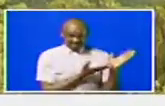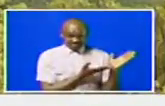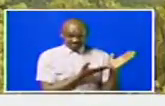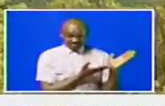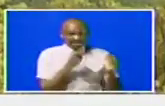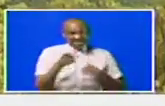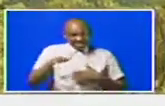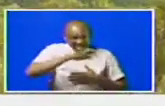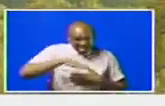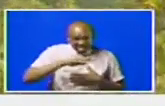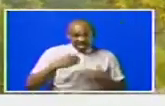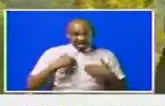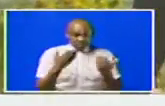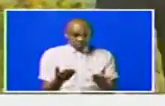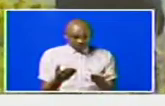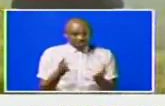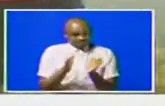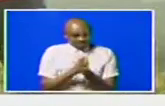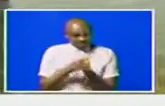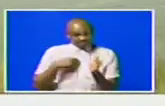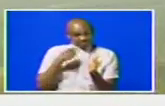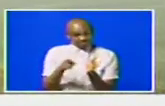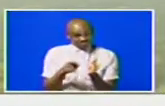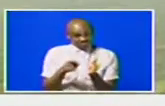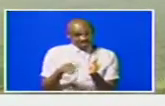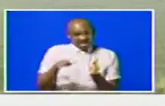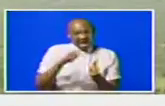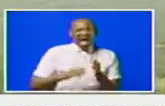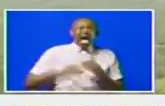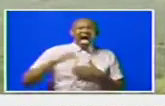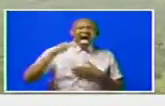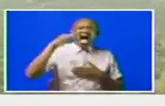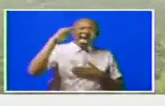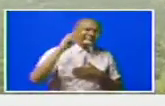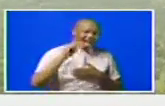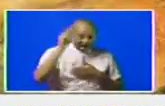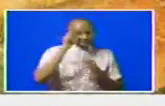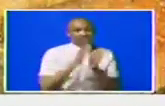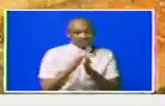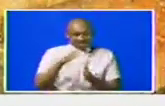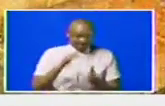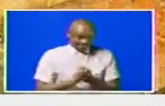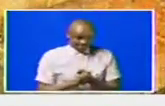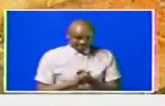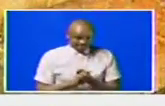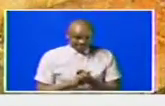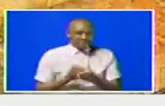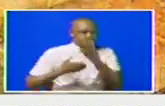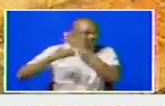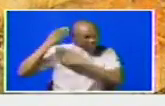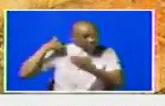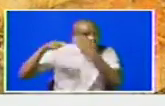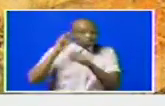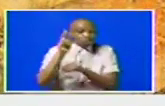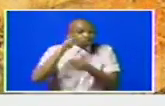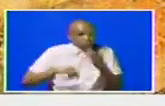la mwinuko lajulikana kama kilima cha Kileleoni, eneo la juu zaidi maeneo haya ya Mara. Siku za jadi